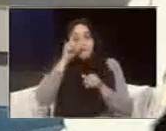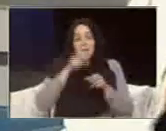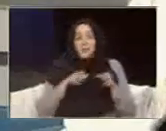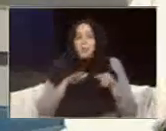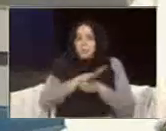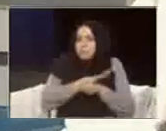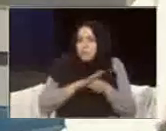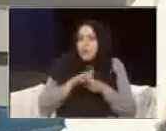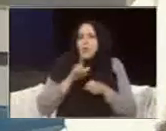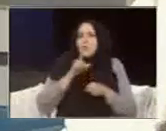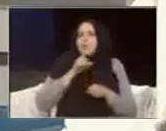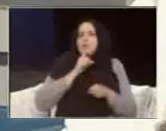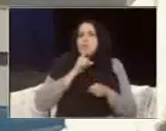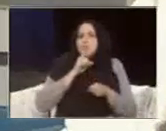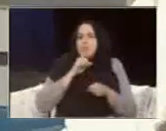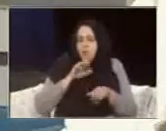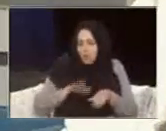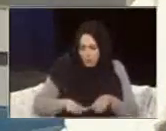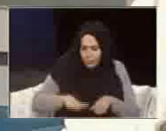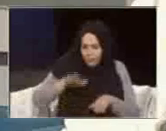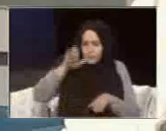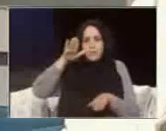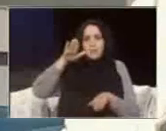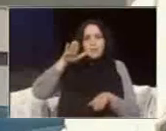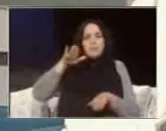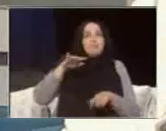الإنسان منذ نشأته